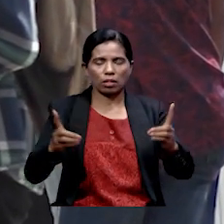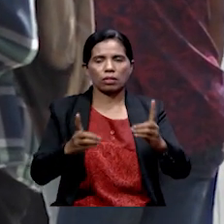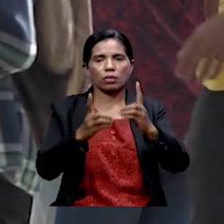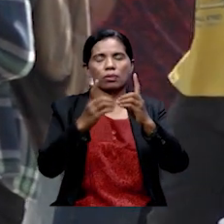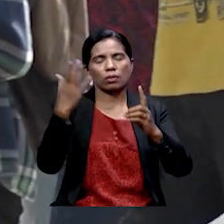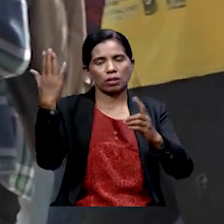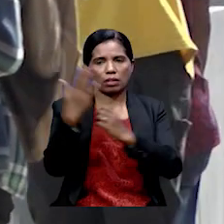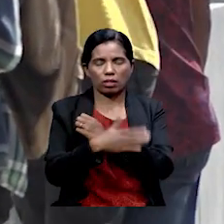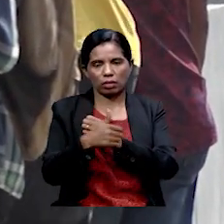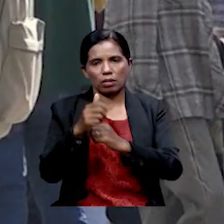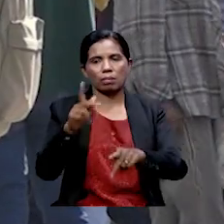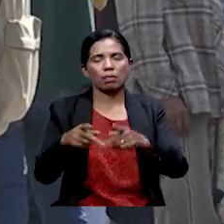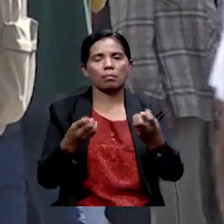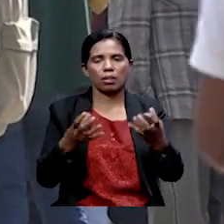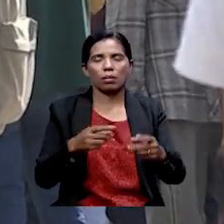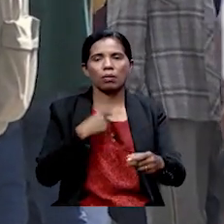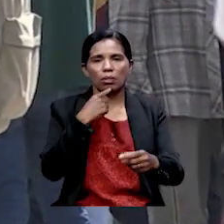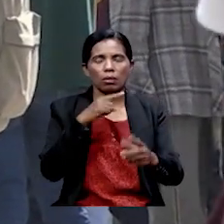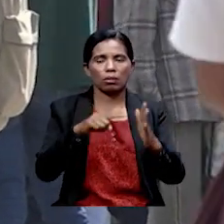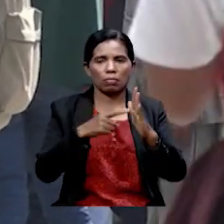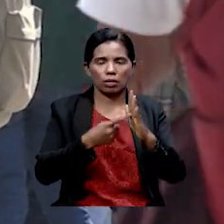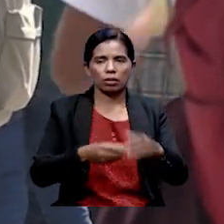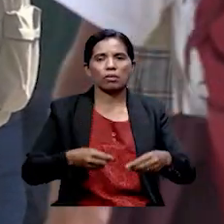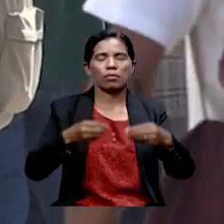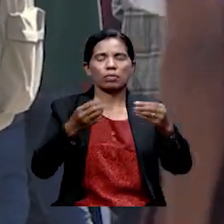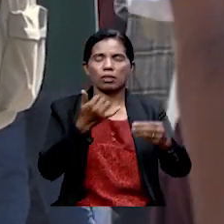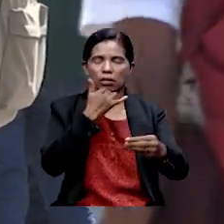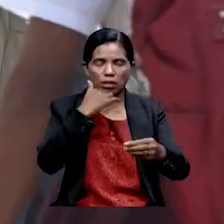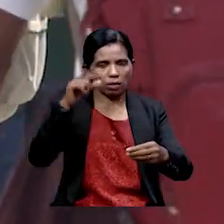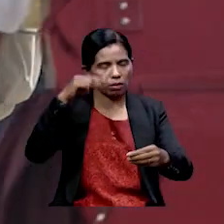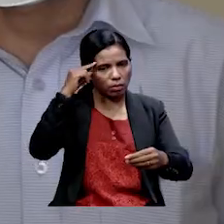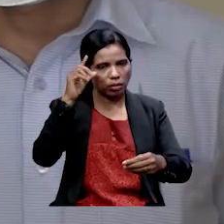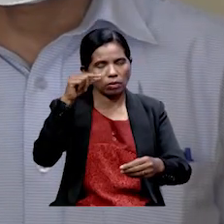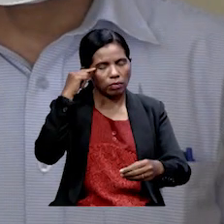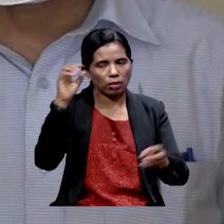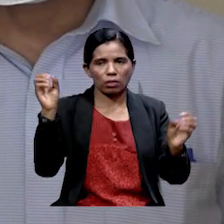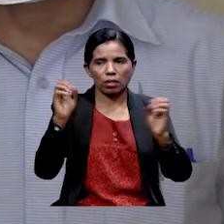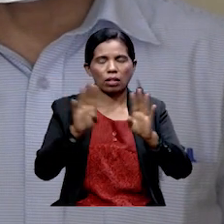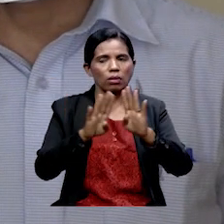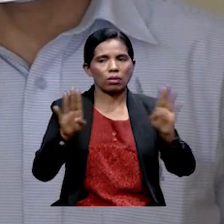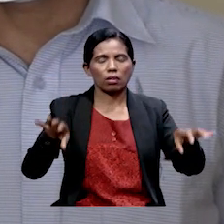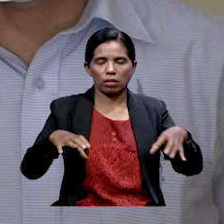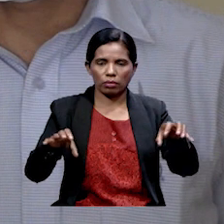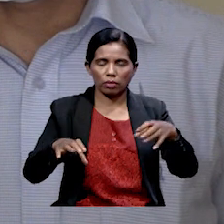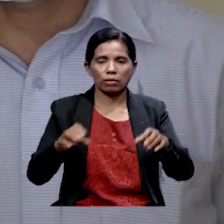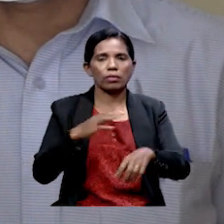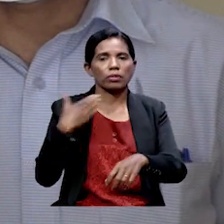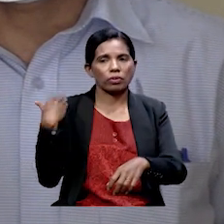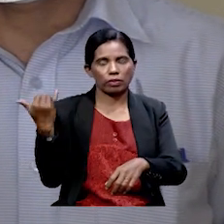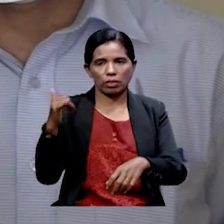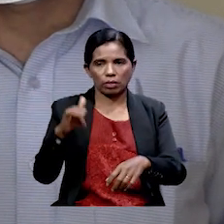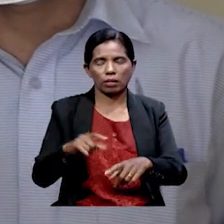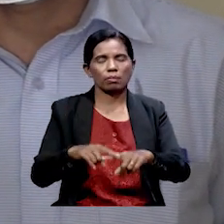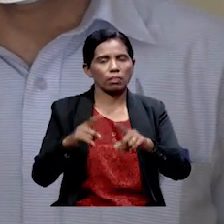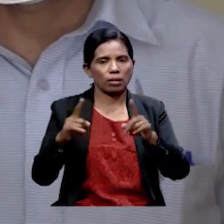barak hahu fo sala governo, tamba considera governo laloke campo servisu ba joven sira. Mai be secretario estado formasaun